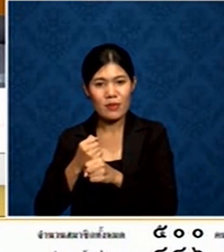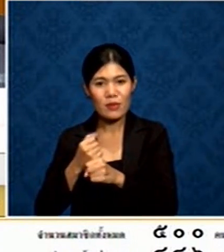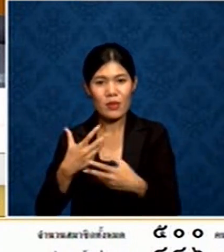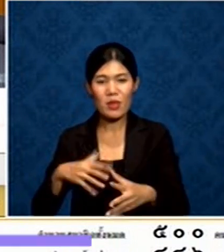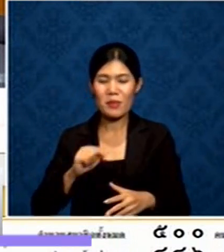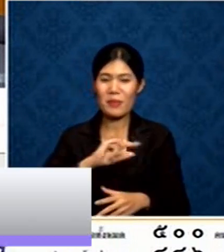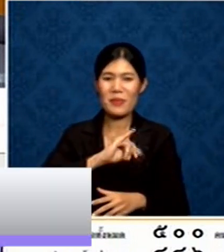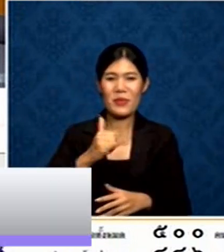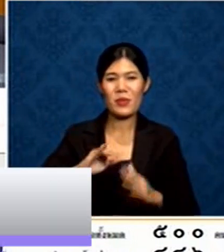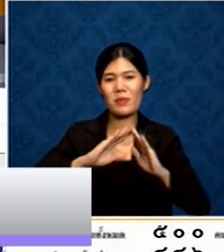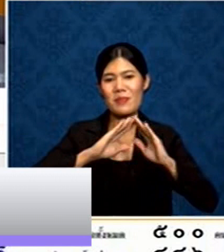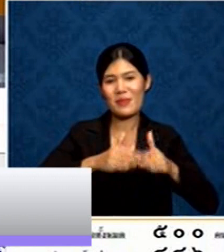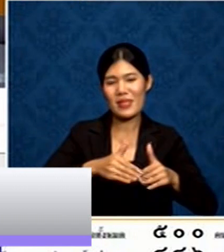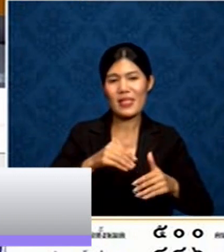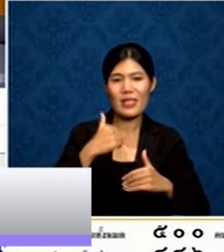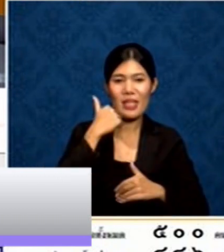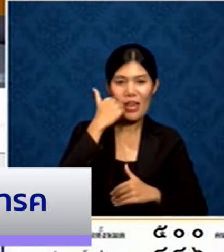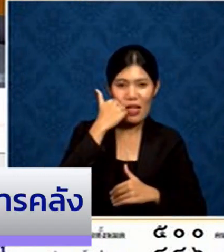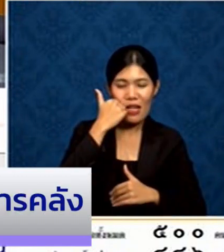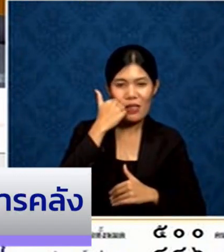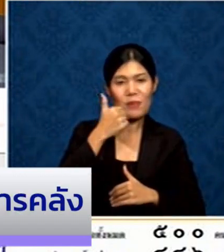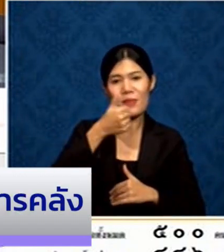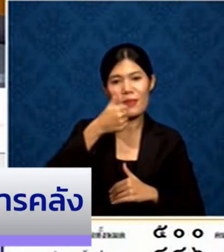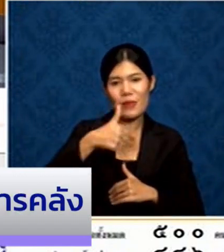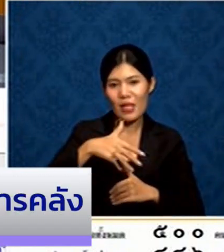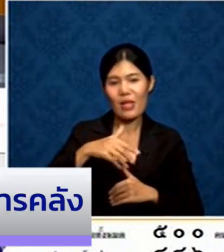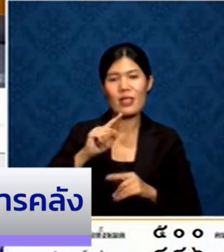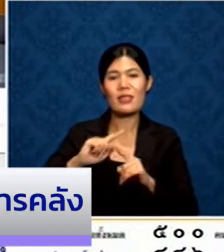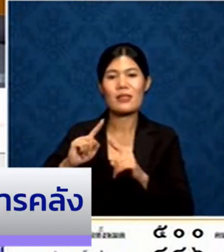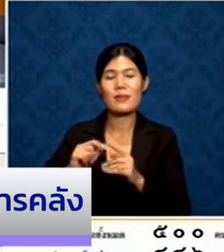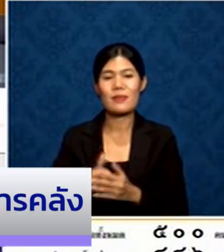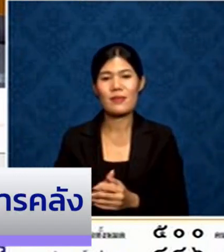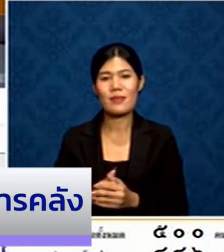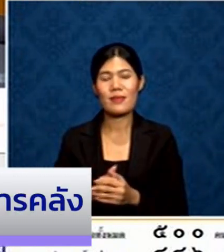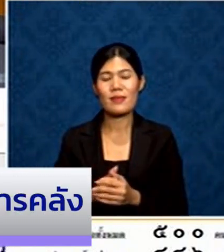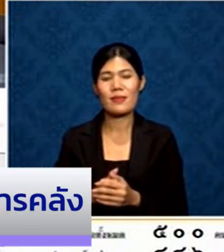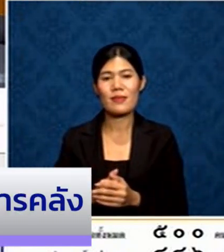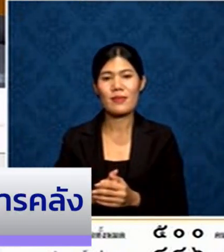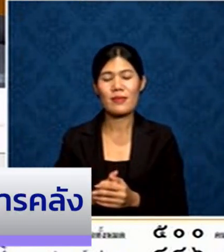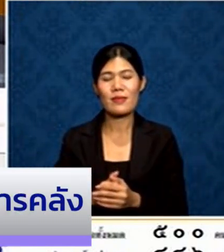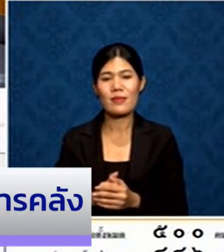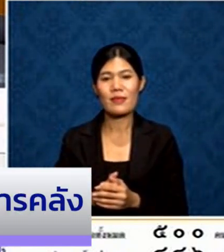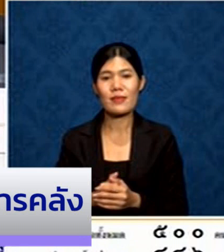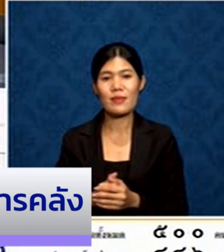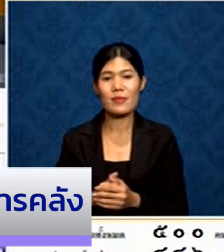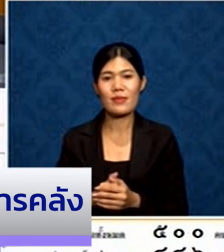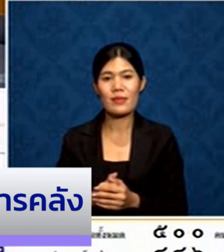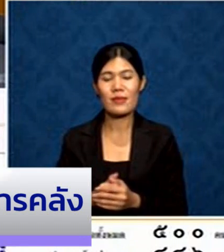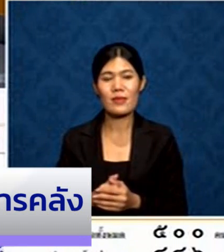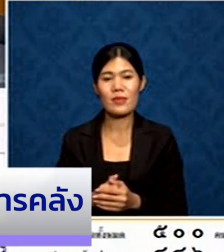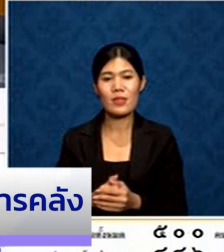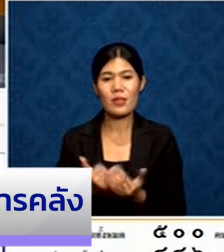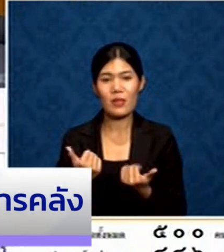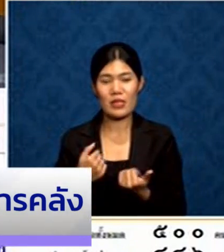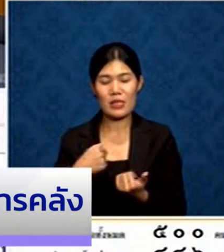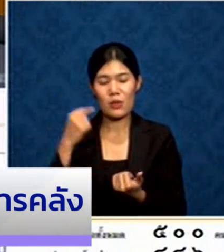สมาชิกสภาเนี่ยระบุว่าเป็นโครงการที่คิดไปทำไปหรือว่าเป็นโครงการที่เป็นที่วาทกรรมที่เขาพูดกันเมื่อวานนี้ก็